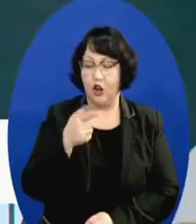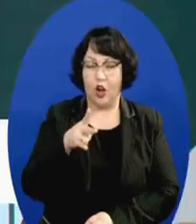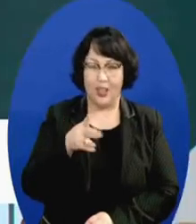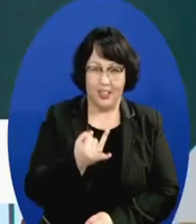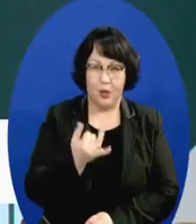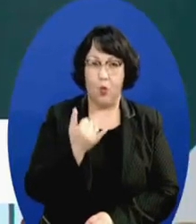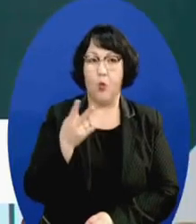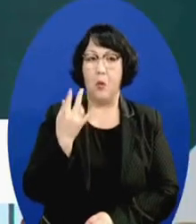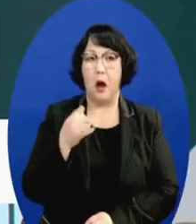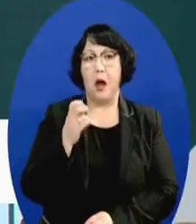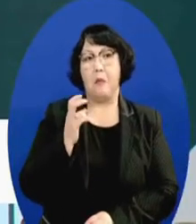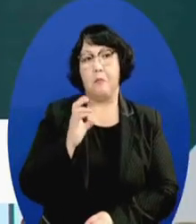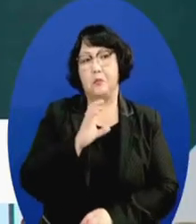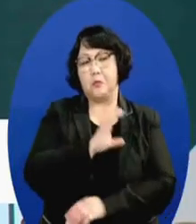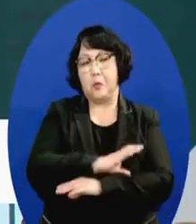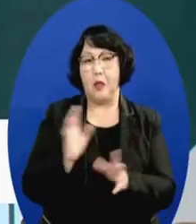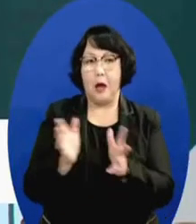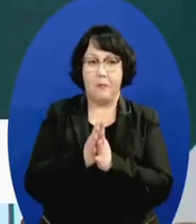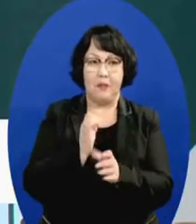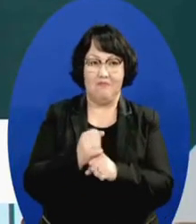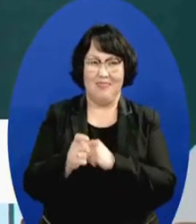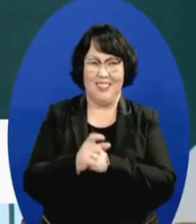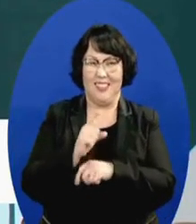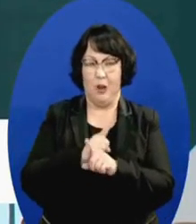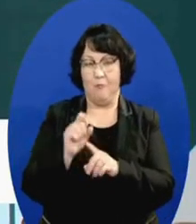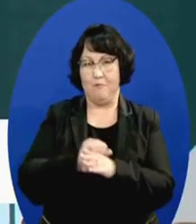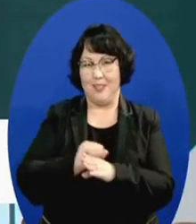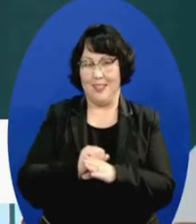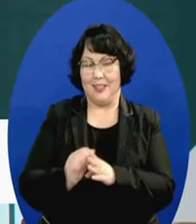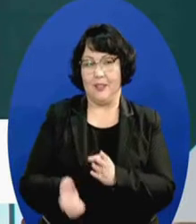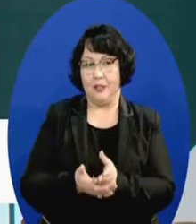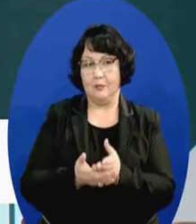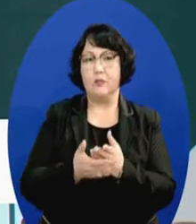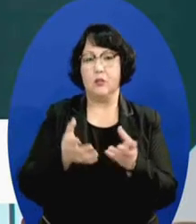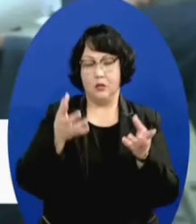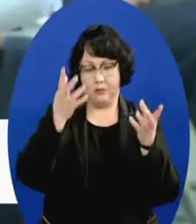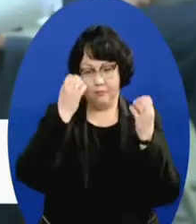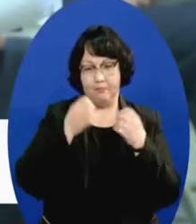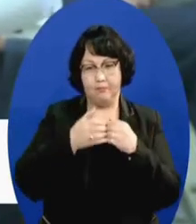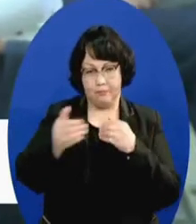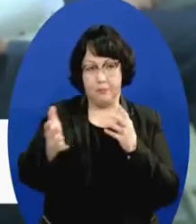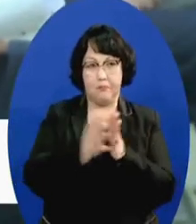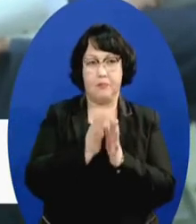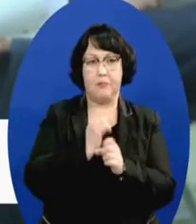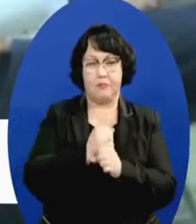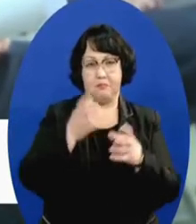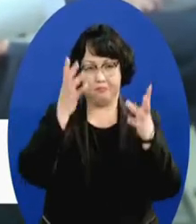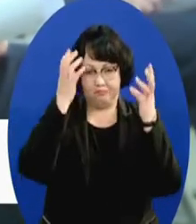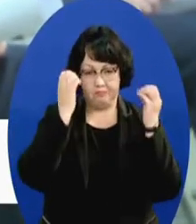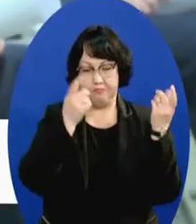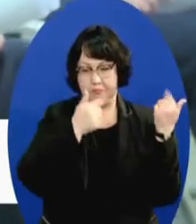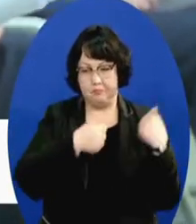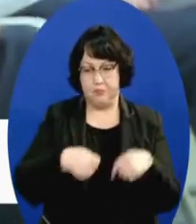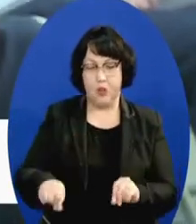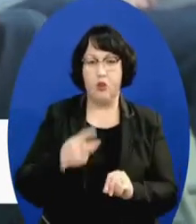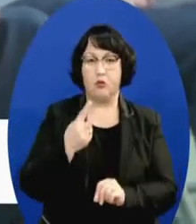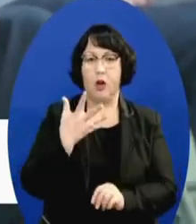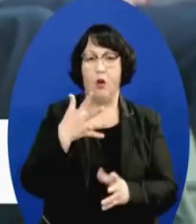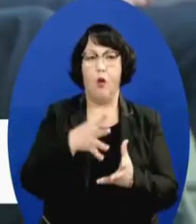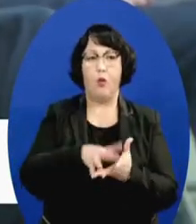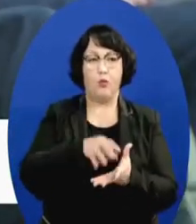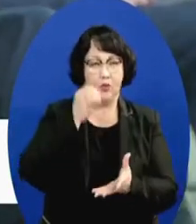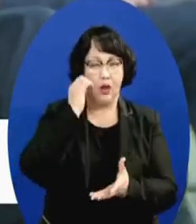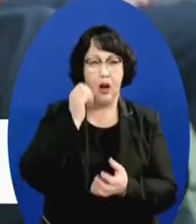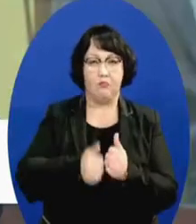гүний инженер техникийн чиглэлээр боловсон хүчин бэлтгэхэд дэмжлэг үзүүлэх зорилгоор санам жижиг байгуулсан. Энэ хүрээнд 25 оюутан дээрх чиглэлээр